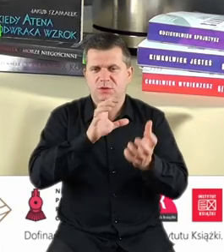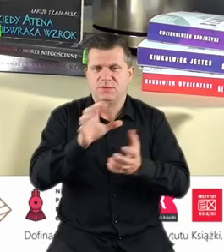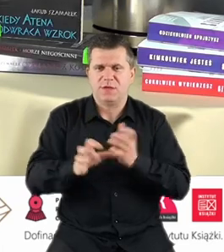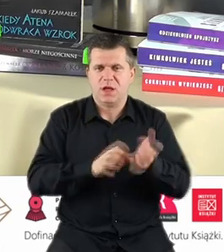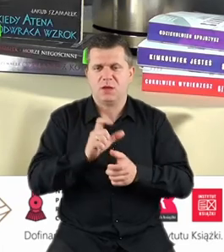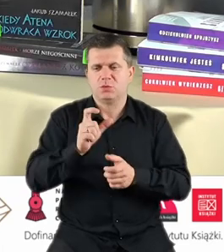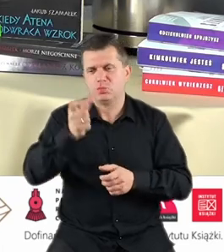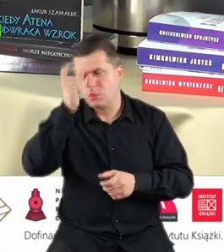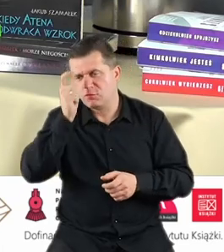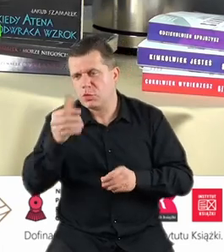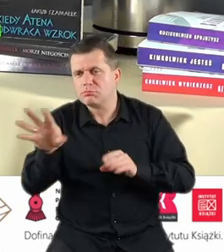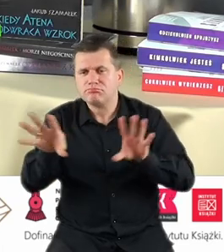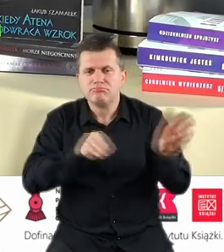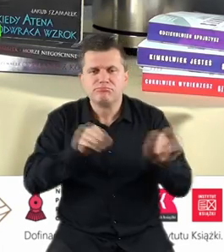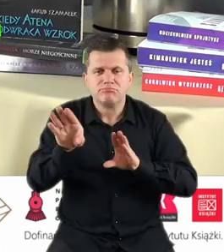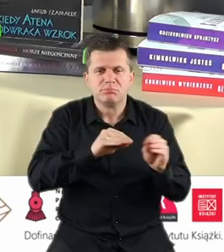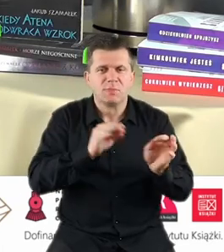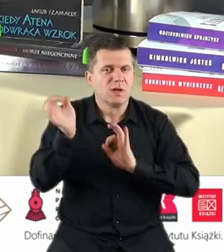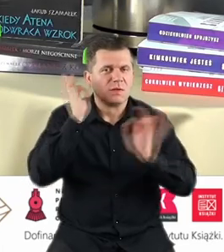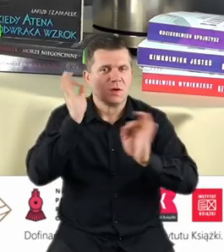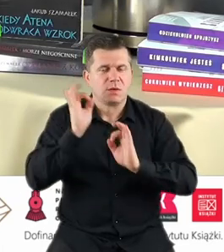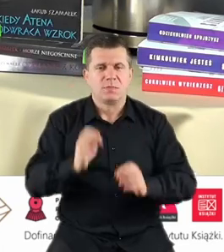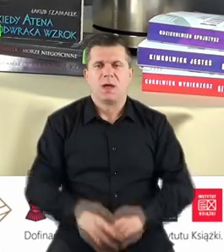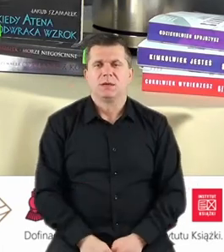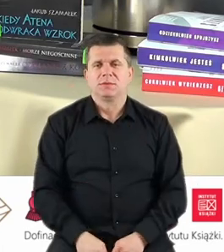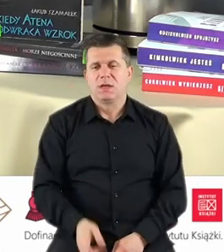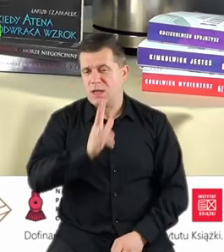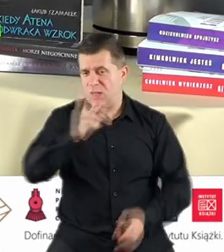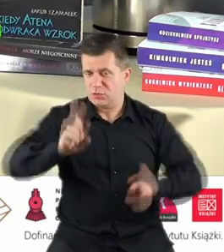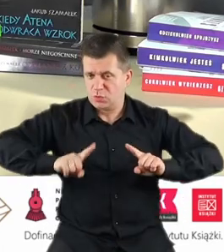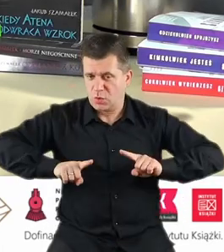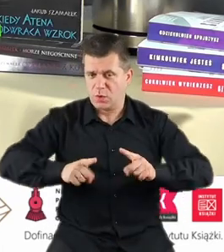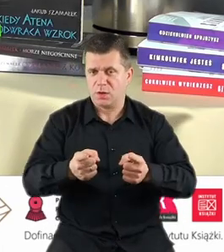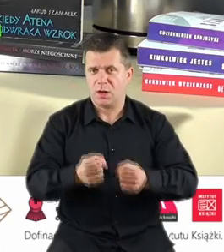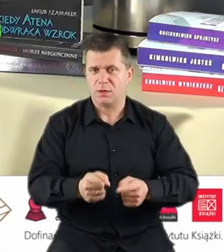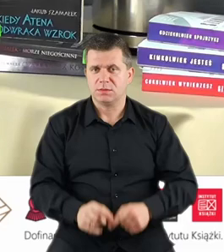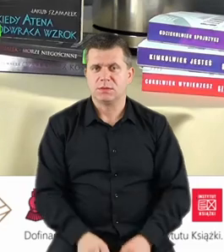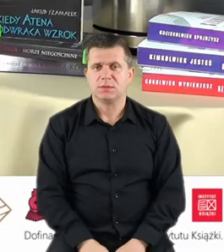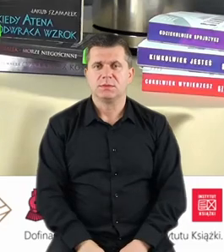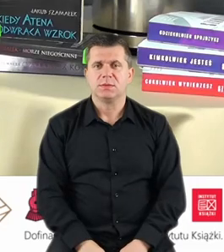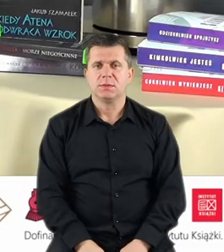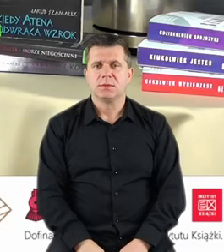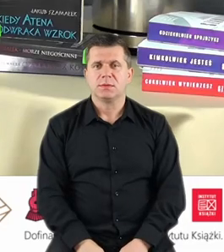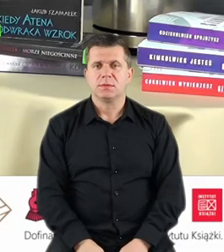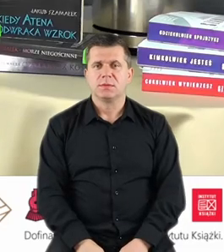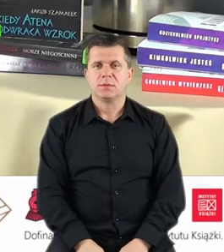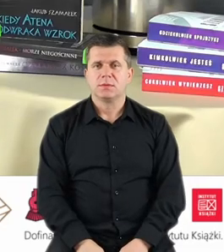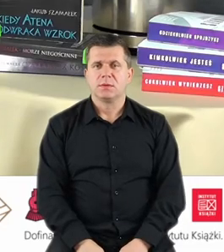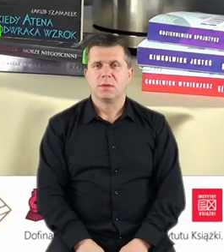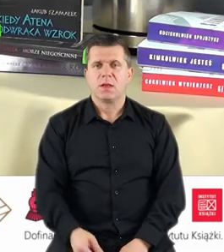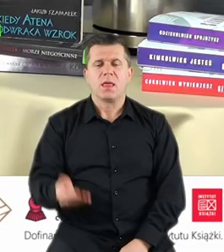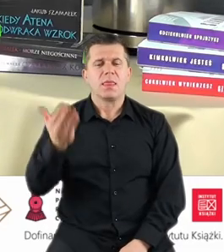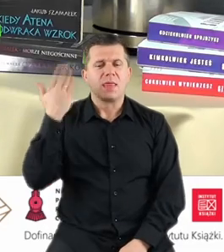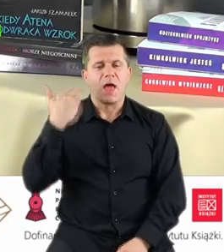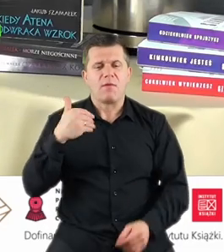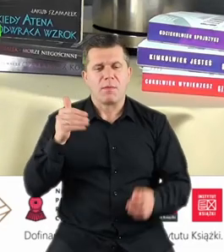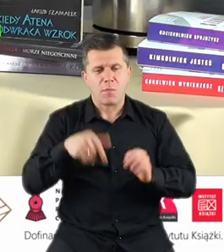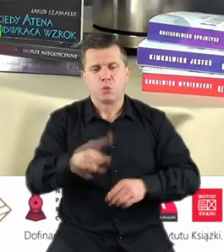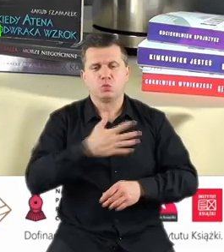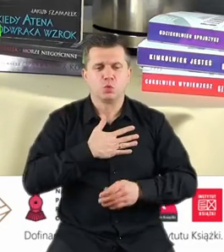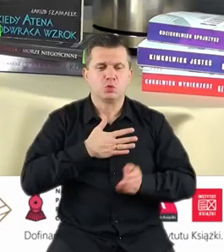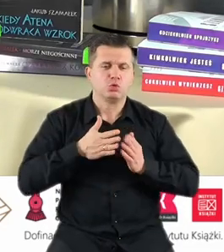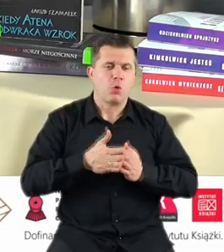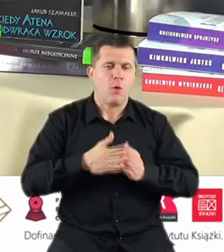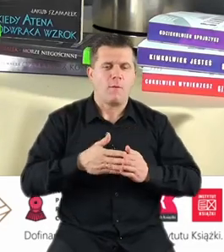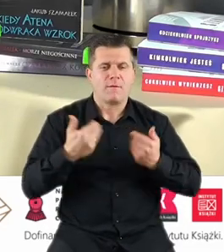każdego człowieka, każdej organizacji. I się przed tym jeszcze parę lat temu można było schować, bo można było